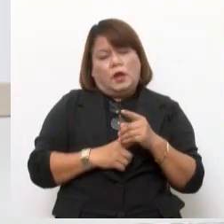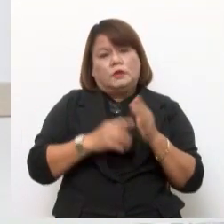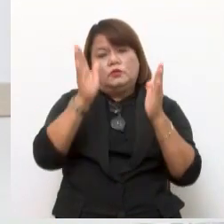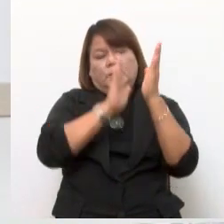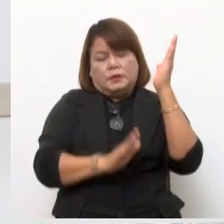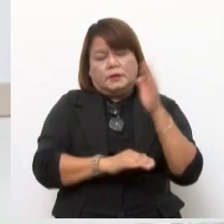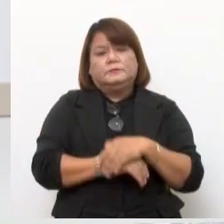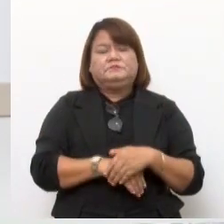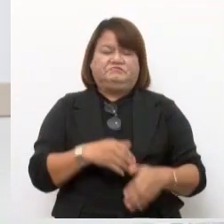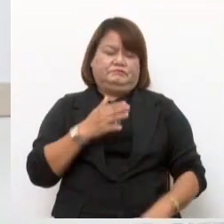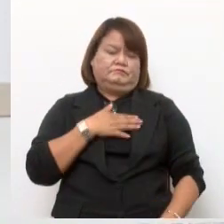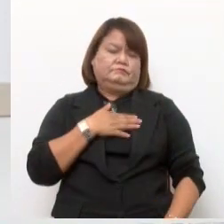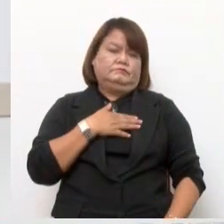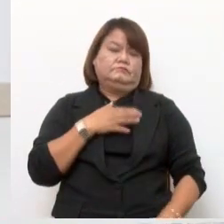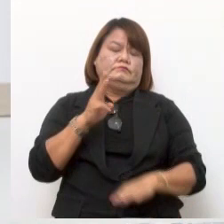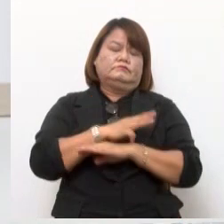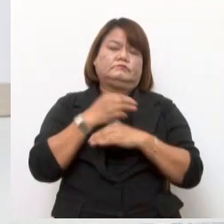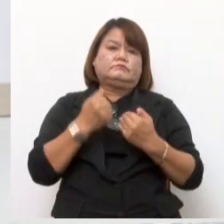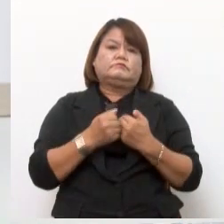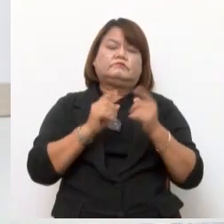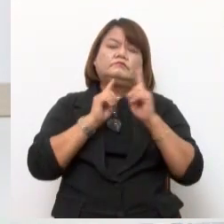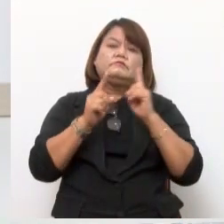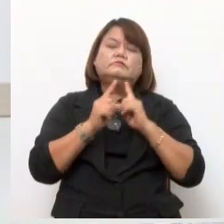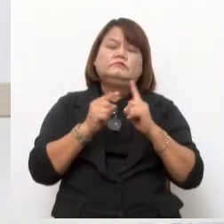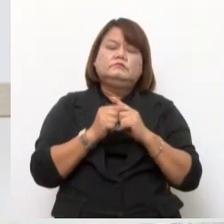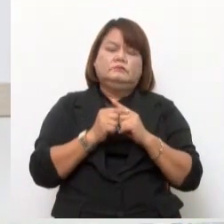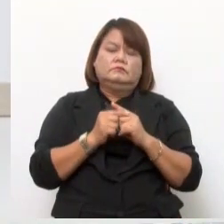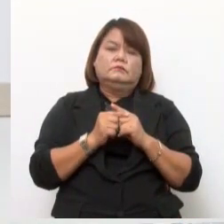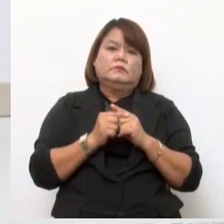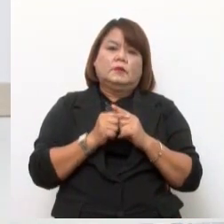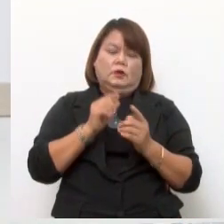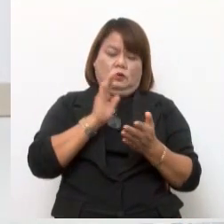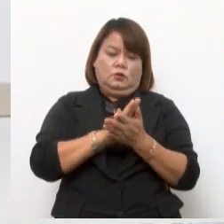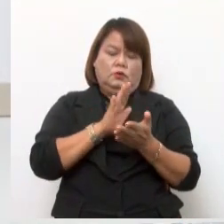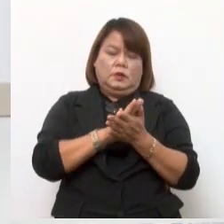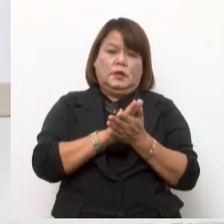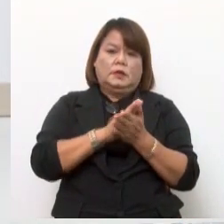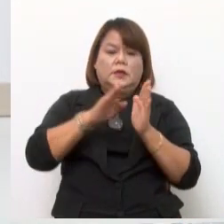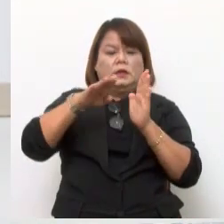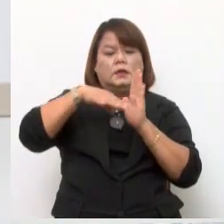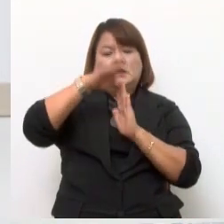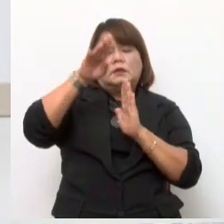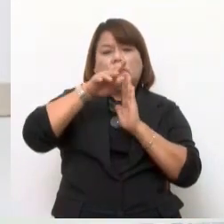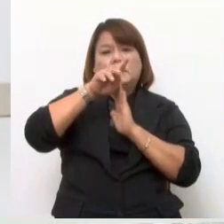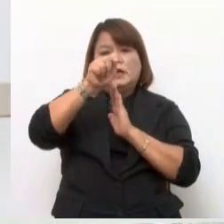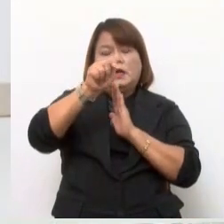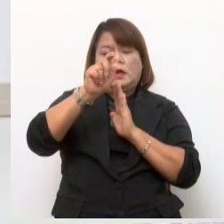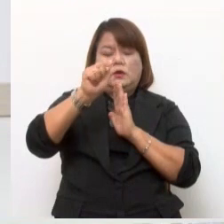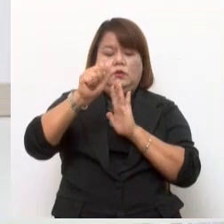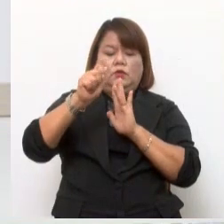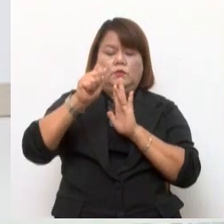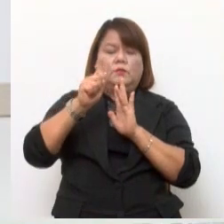ซึ่งผมก็วันนั้นได้พูดคุยแม้แต่จะเอาโรงเรียนอุ้มผางก็เข้าร่วมโครงการนี้ซึ่ง